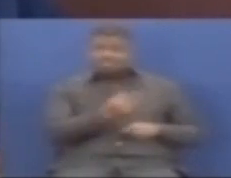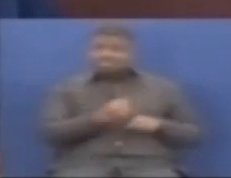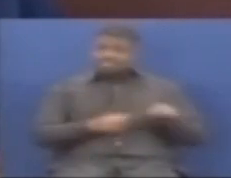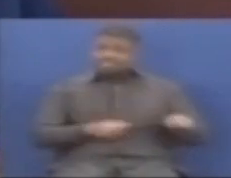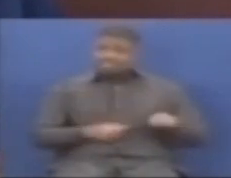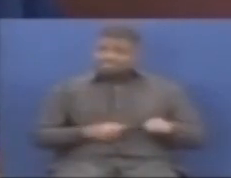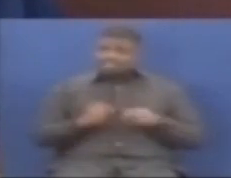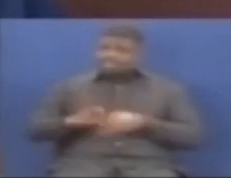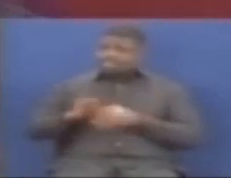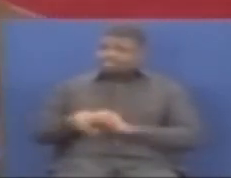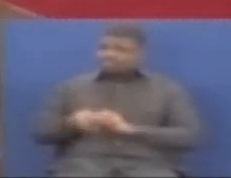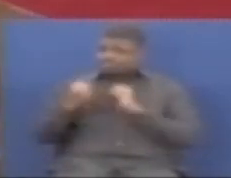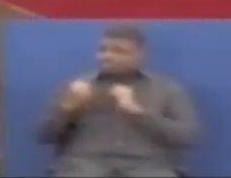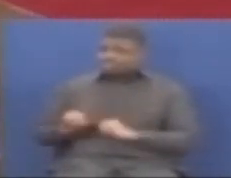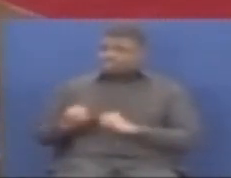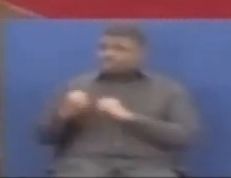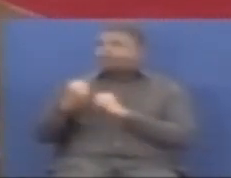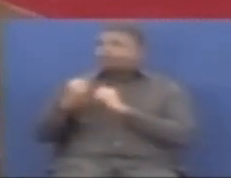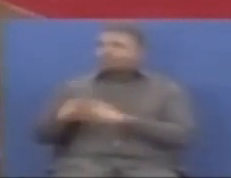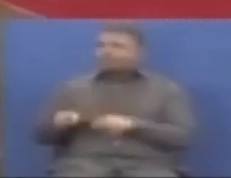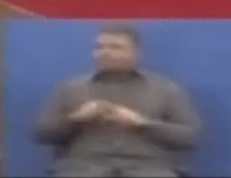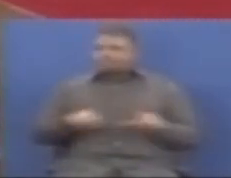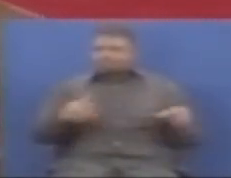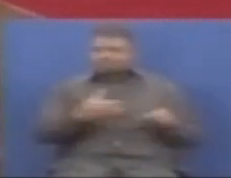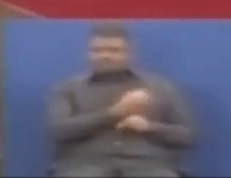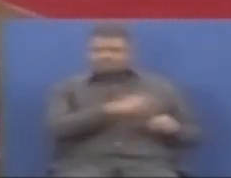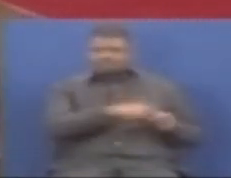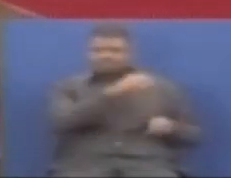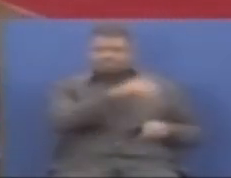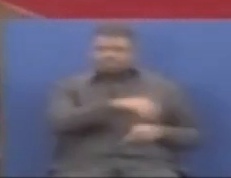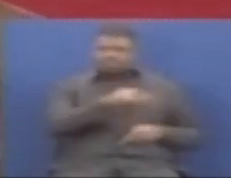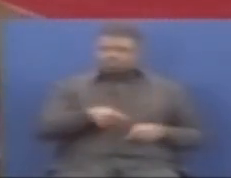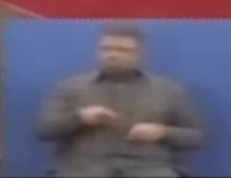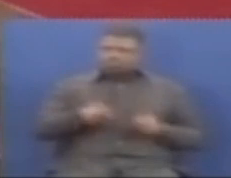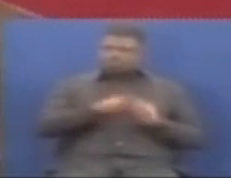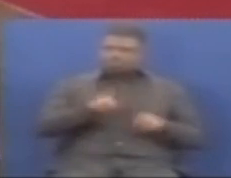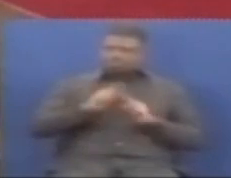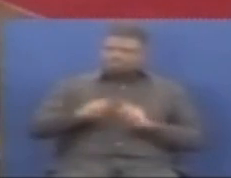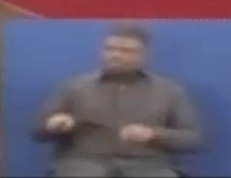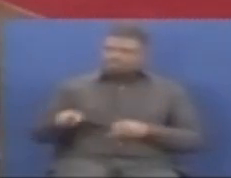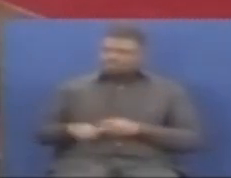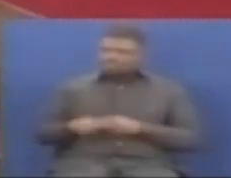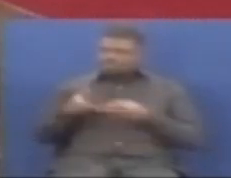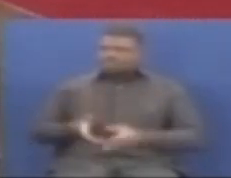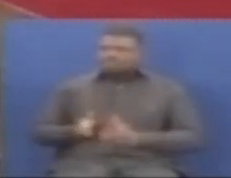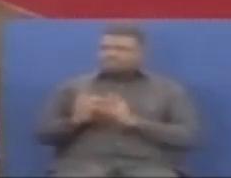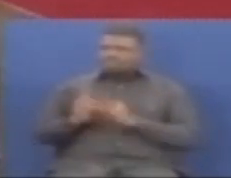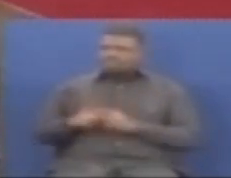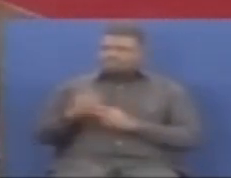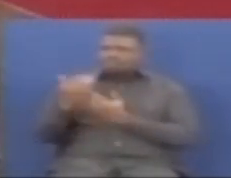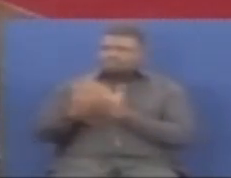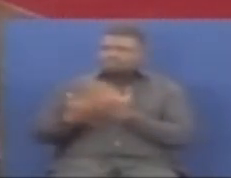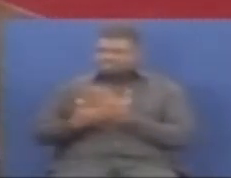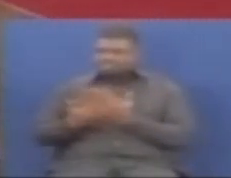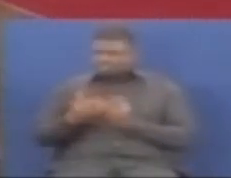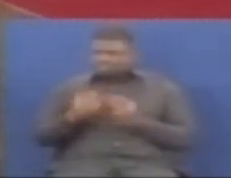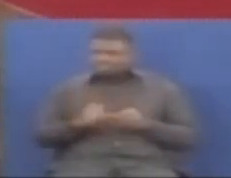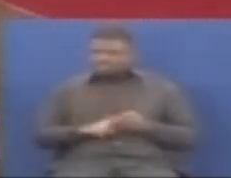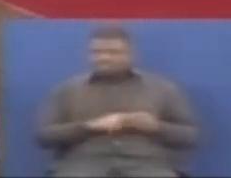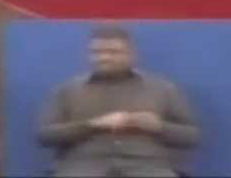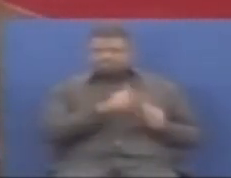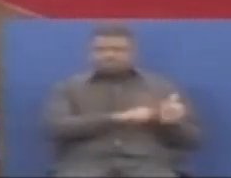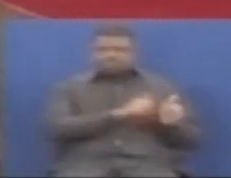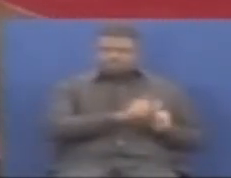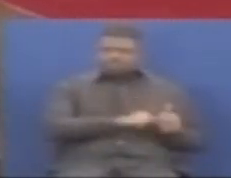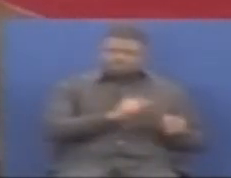uone hata kwenye usajili wake ni kati ya barabara ambazo ni za zamani sana. Kwa maana hiyo iko haja sasa ya kufanyia rehabilitation, kwa maana ya